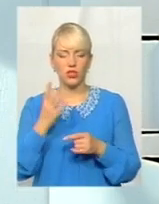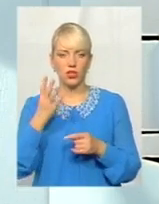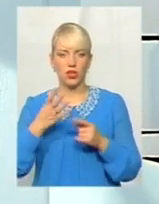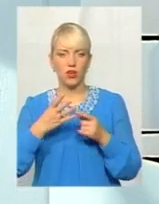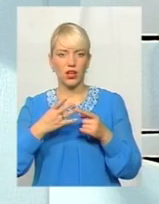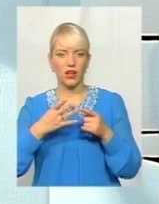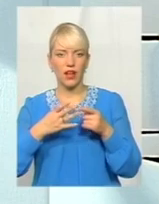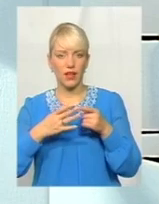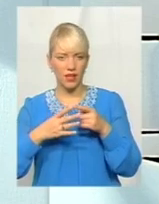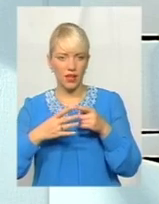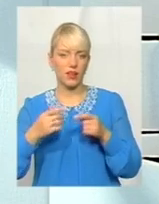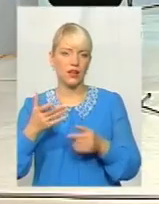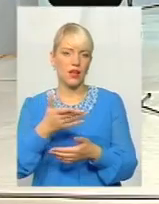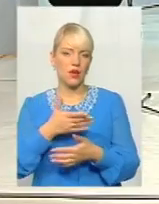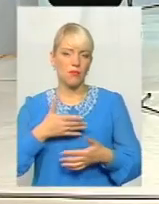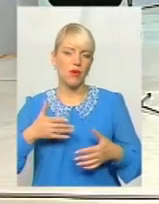проєкт.